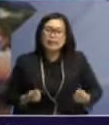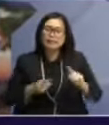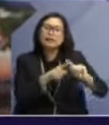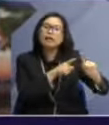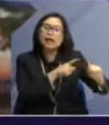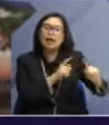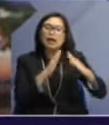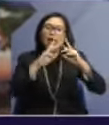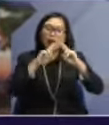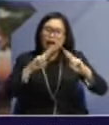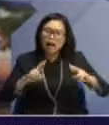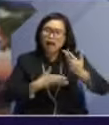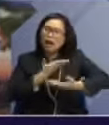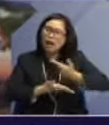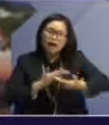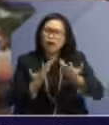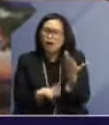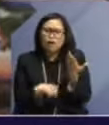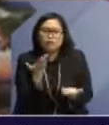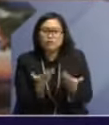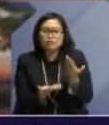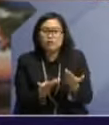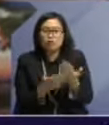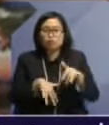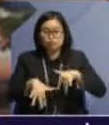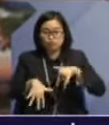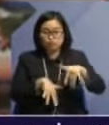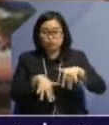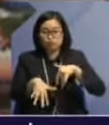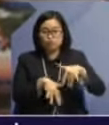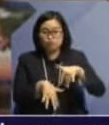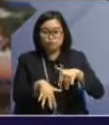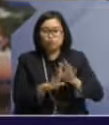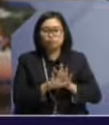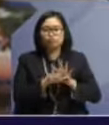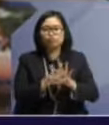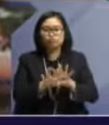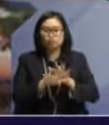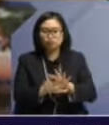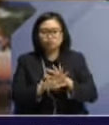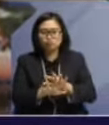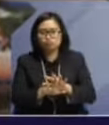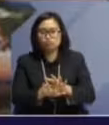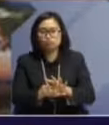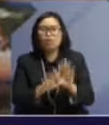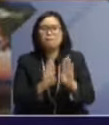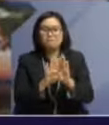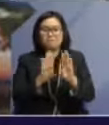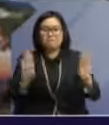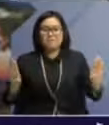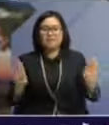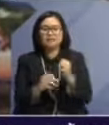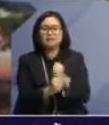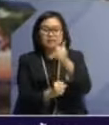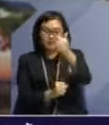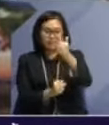าร์ศูนย์การค้าหรือสิ่งต่างๆที่มีชุมชนมีประชาชนเข้ามาชุมนุมกันเป็นจำนวนมากเนี่ยเปิดกิจการได้ตามป